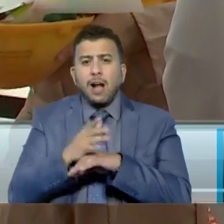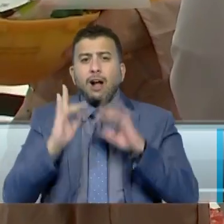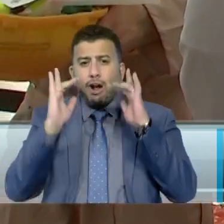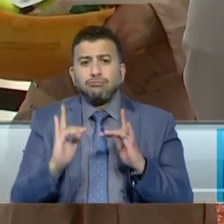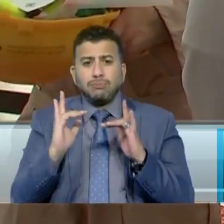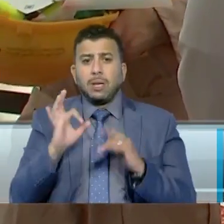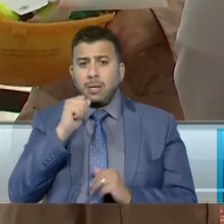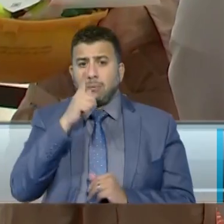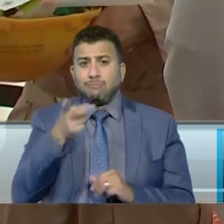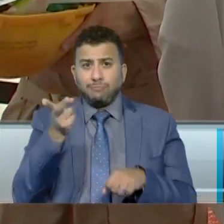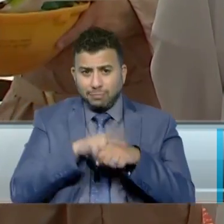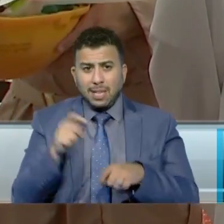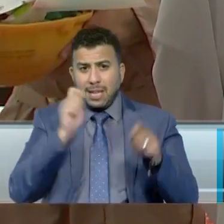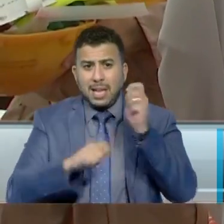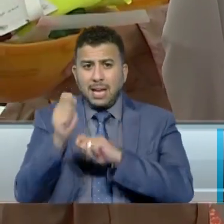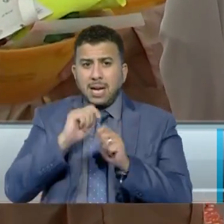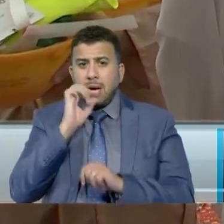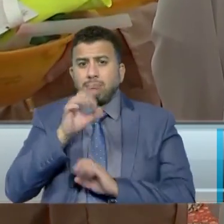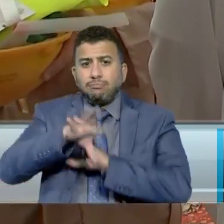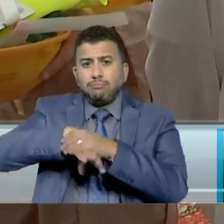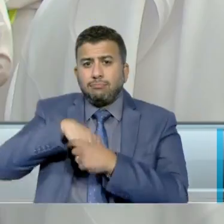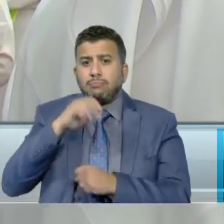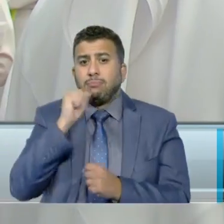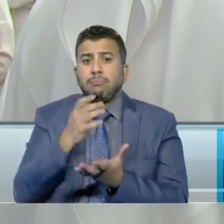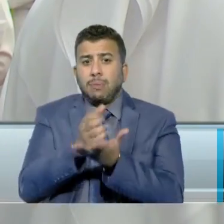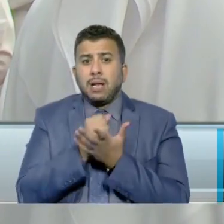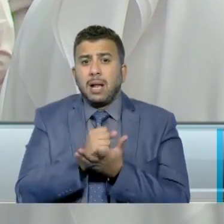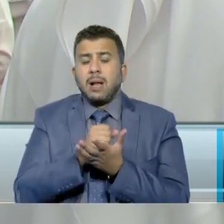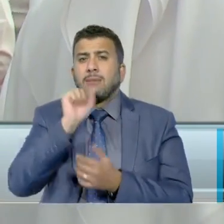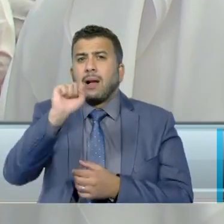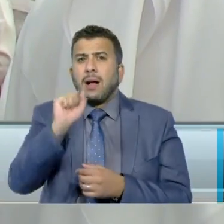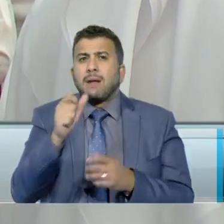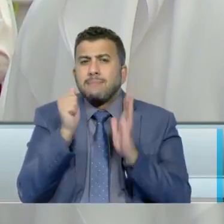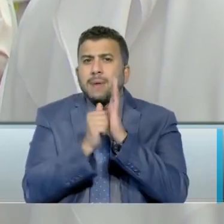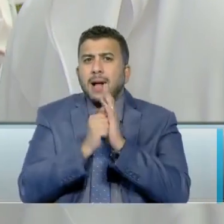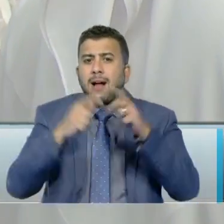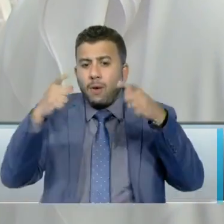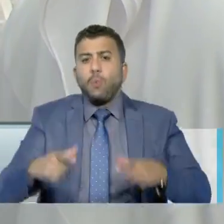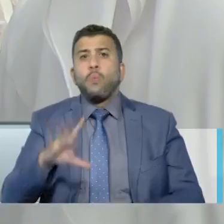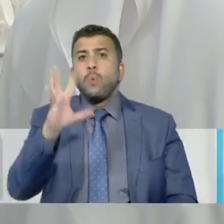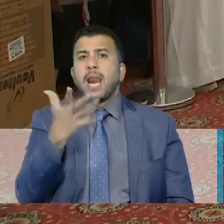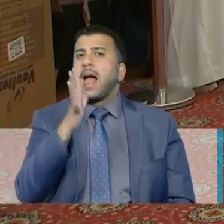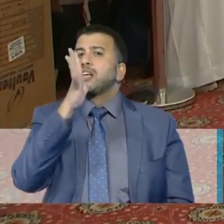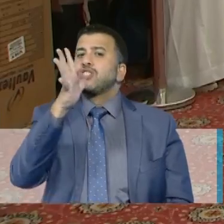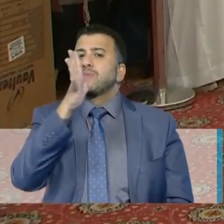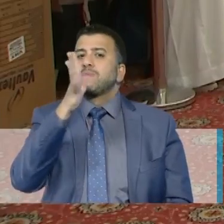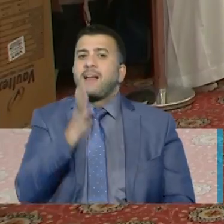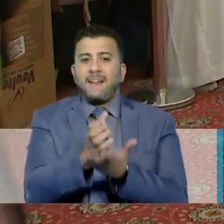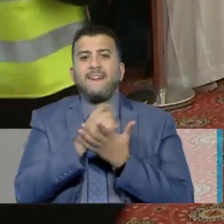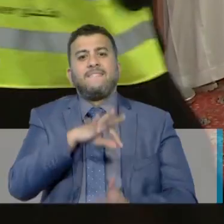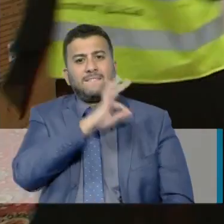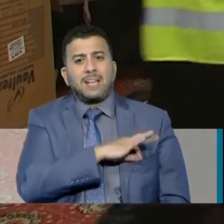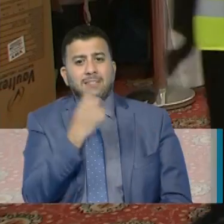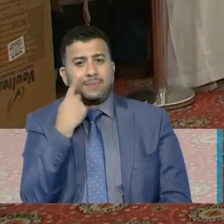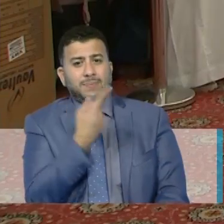خارجية تمت إعادة تدويرها وإنتاجها لمستفيدي حي الرقايب السكني بإمارة عجمان. وتأتي